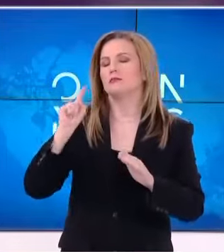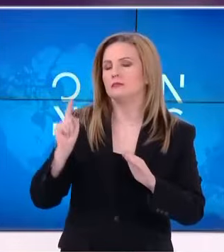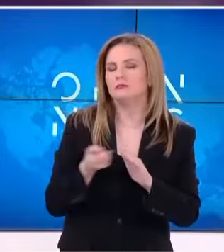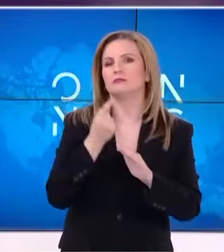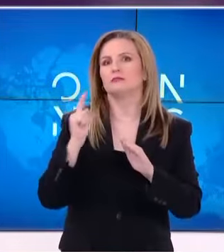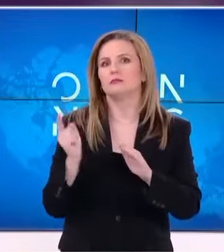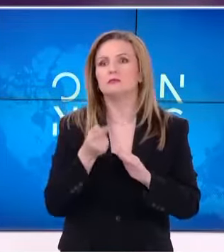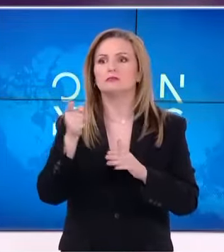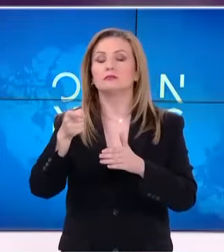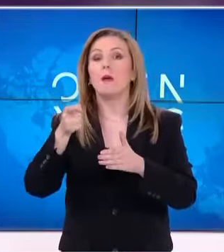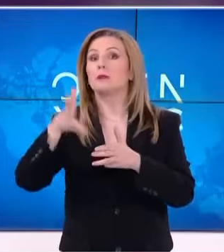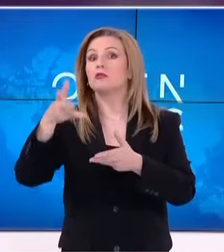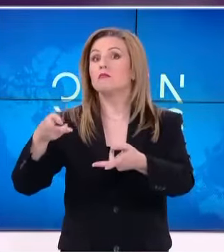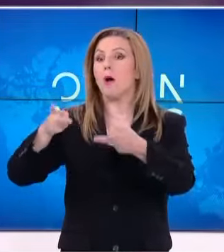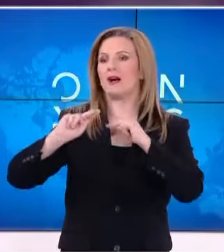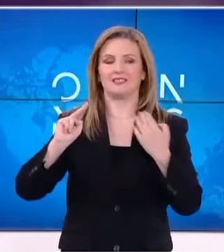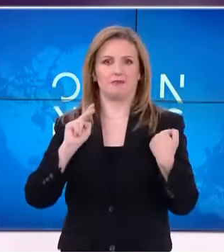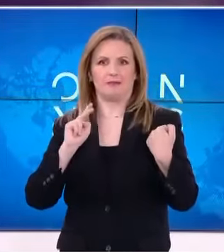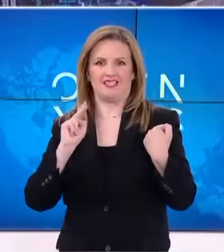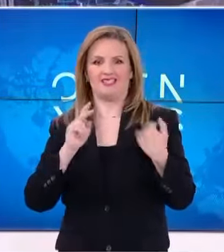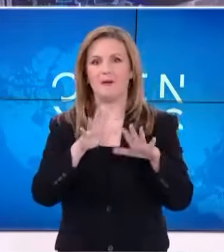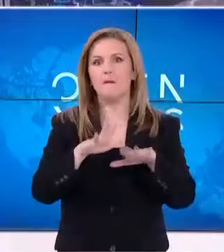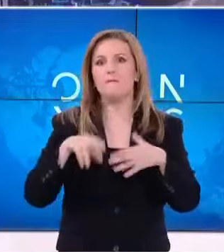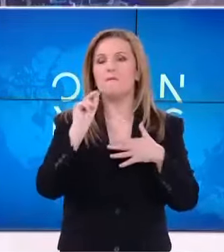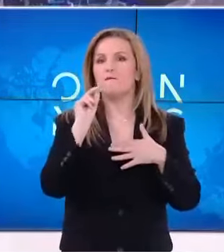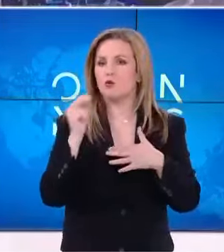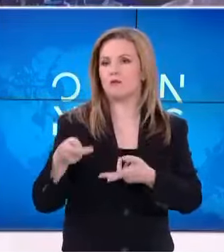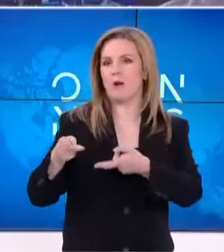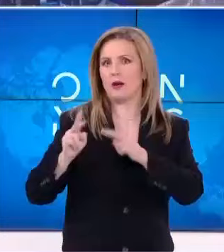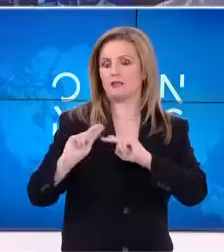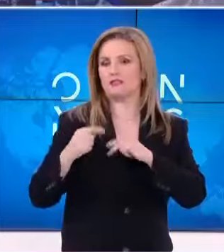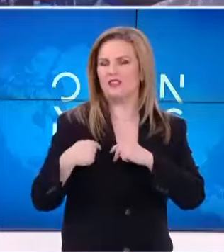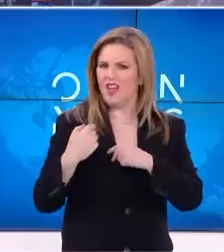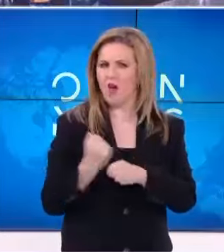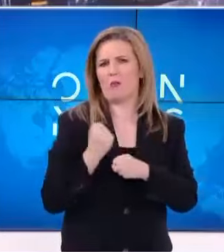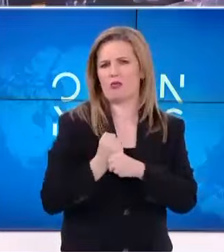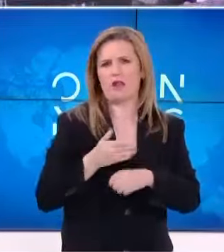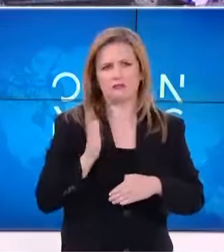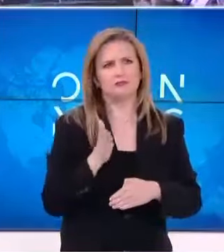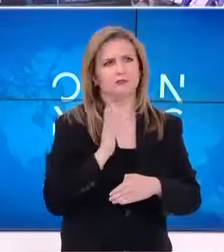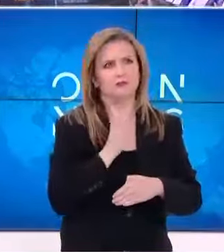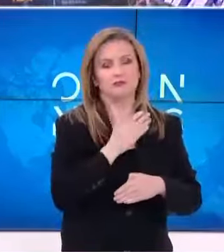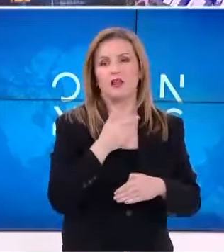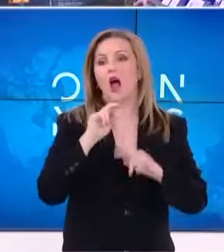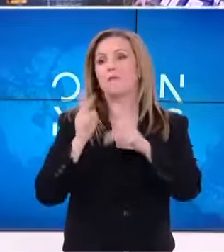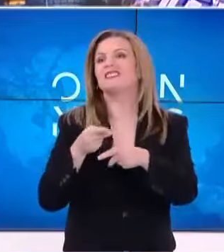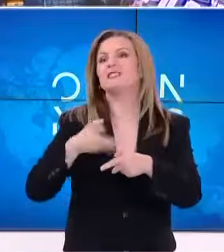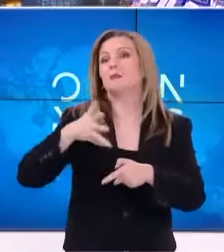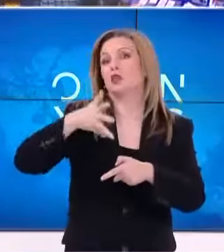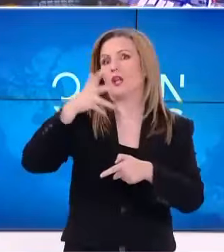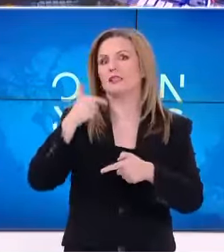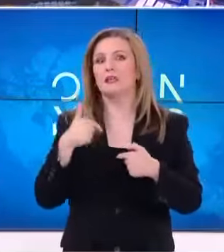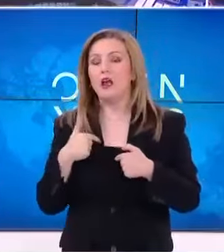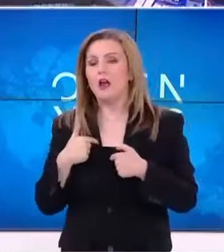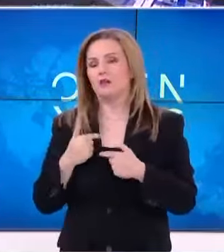μου απάντησε κιόλας στην στην κριτική μου μου είπε ότι έχουμε και δουλειές αυτή ήταν η απάντηση του άρα λέτε